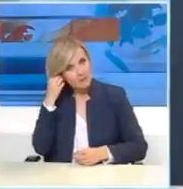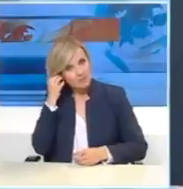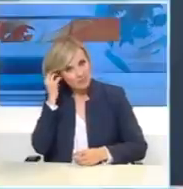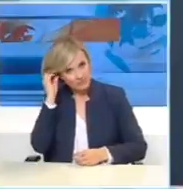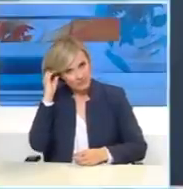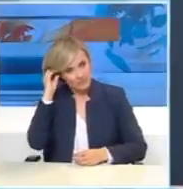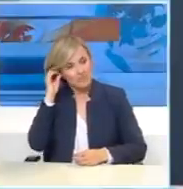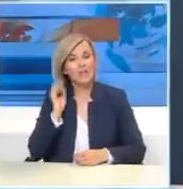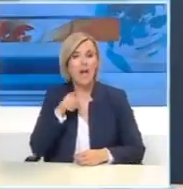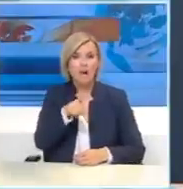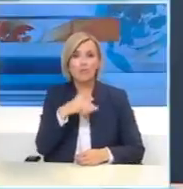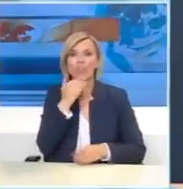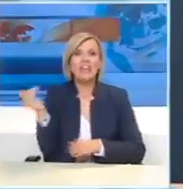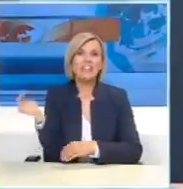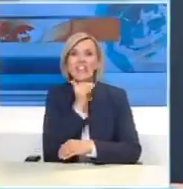ξαναπεί.